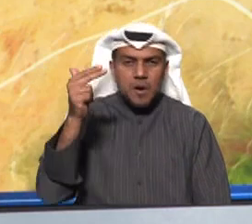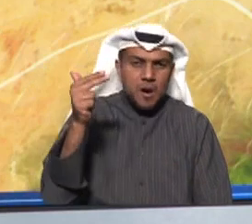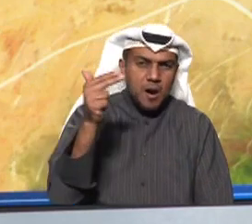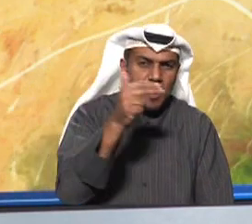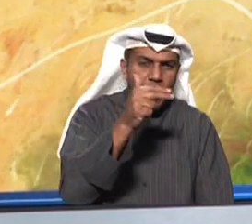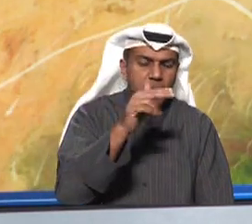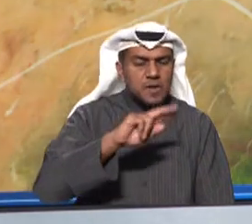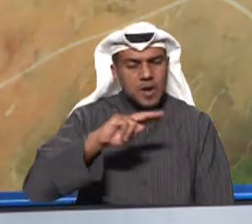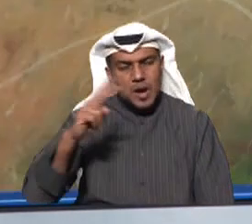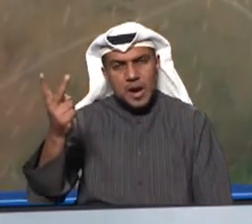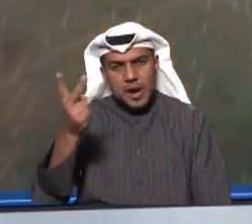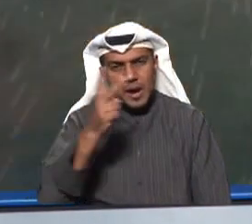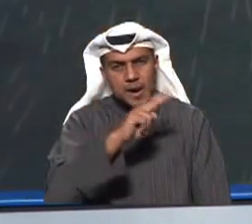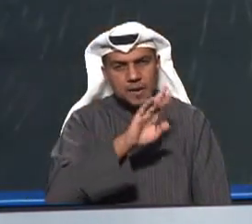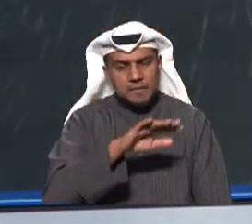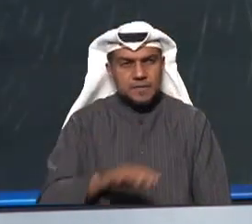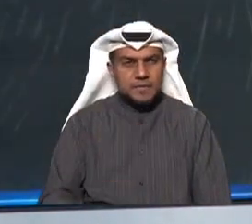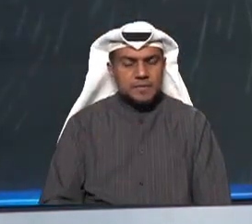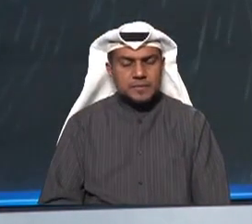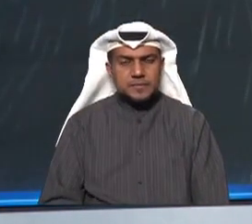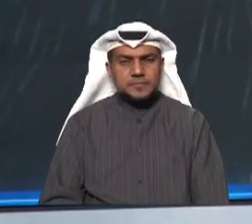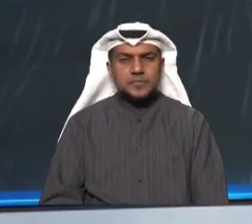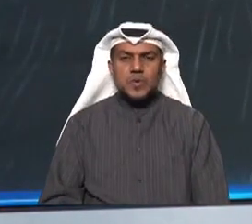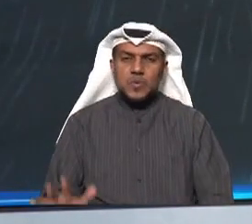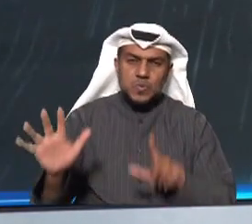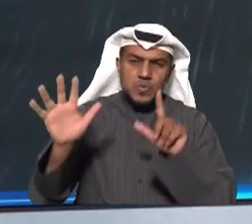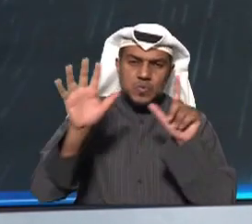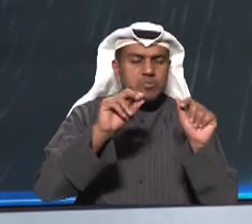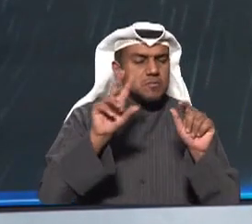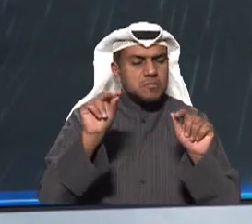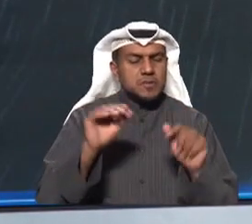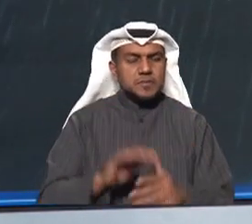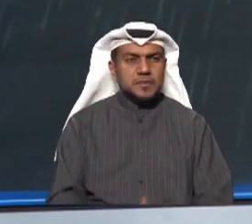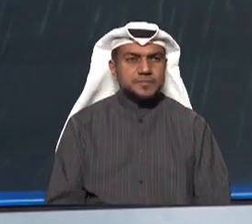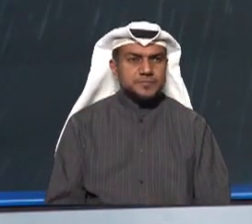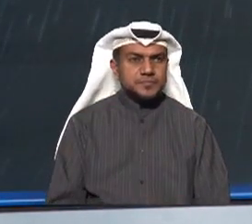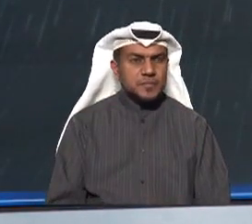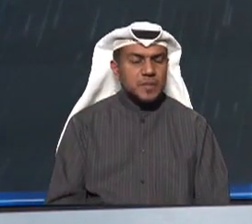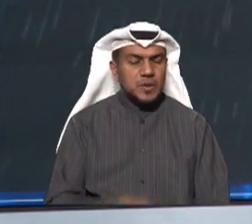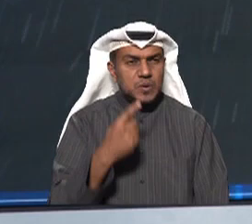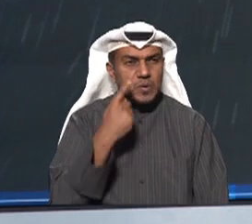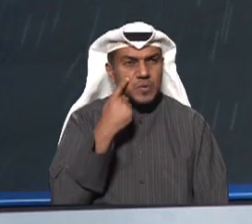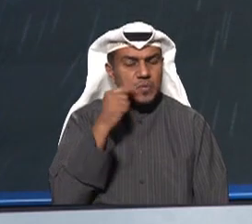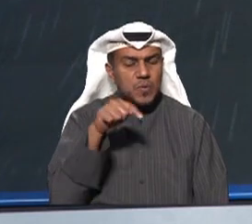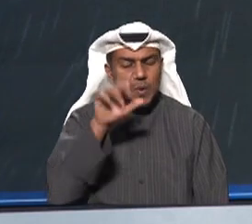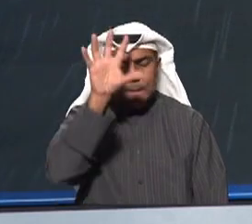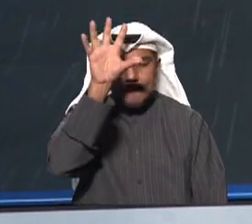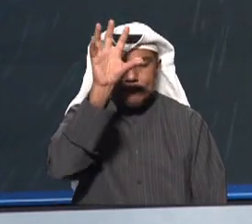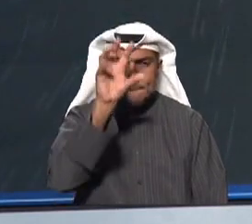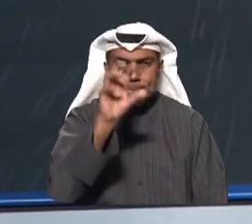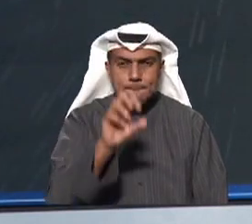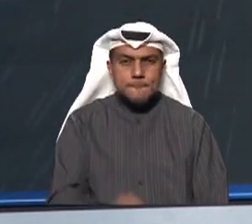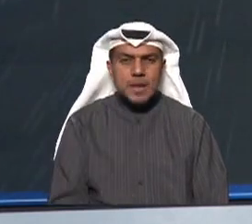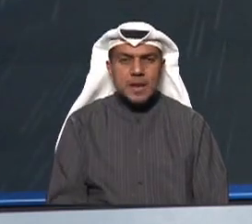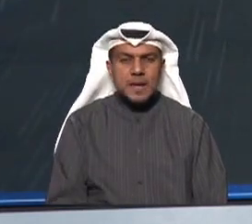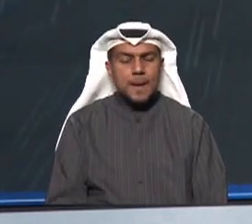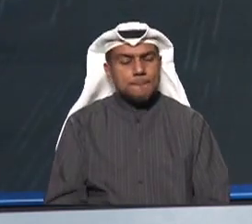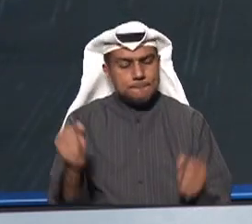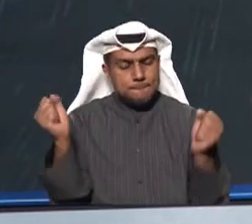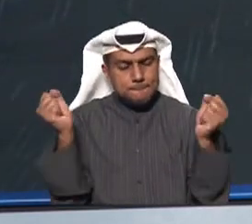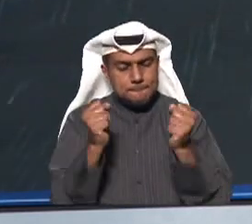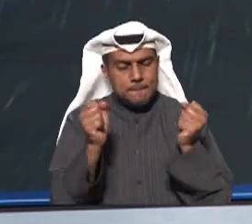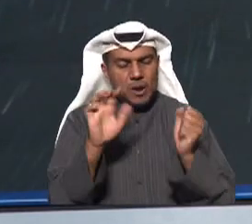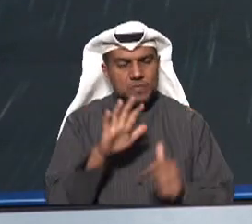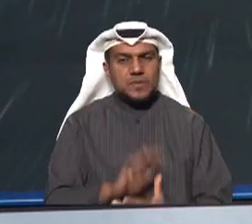خفيفة السرعة تستمريان خلال هذا الأسبوع. الأجواء متوقعة في منتصف هذه الليلة أعزائي المشاهدين أجواء باردة خاصة في